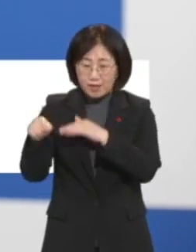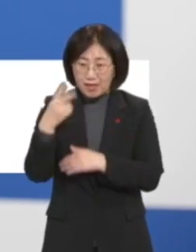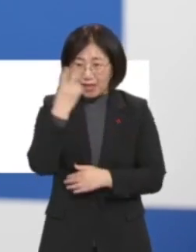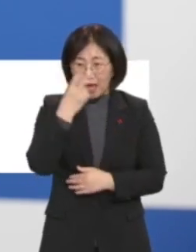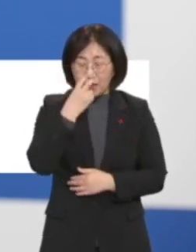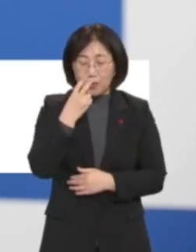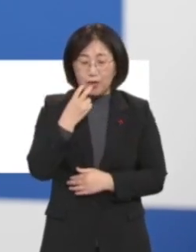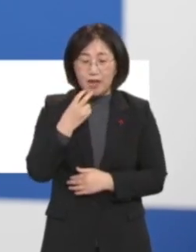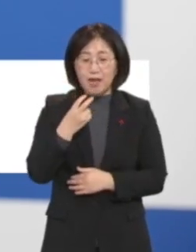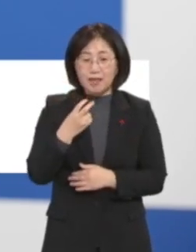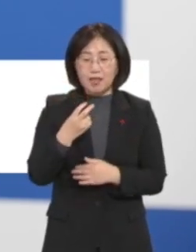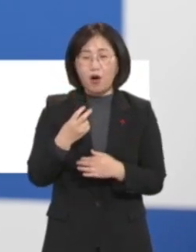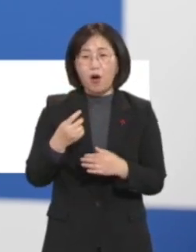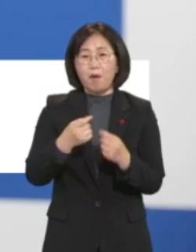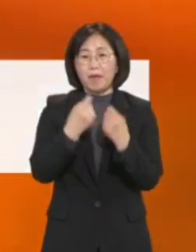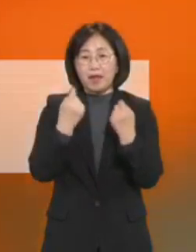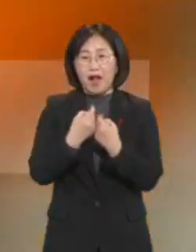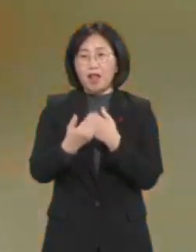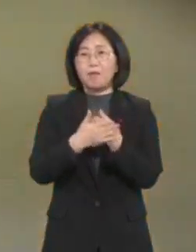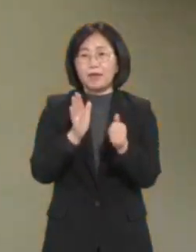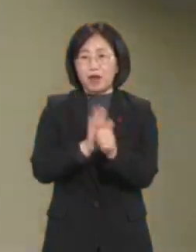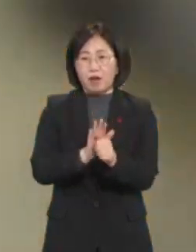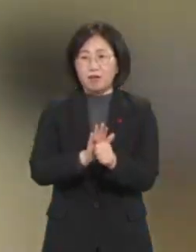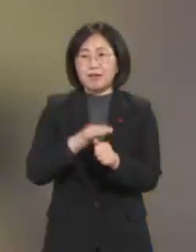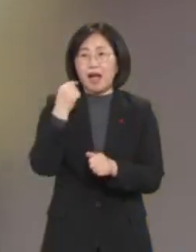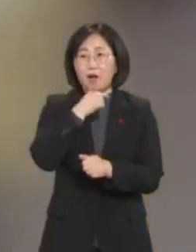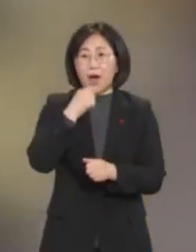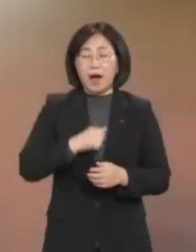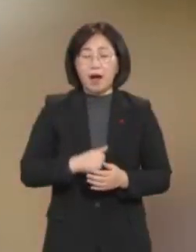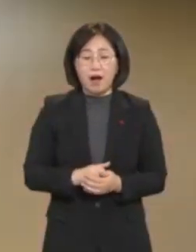협을 대해가 하겠습니다